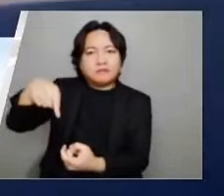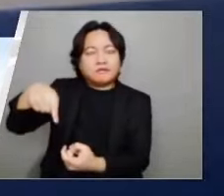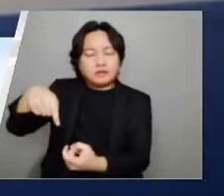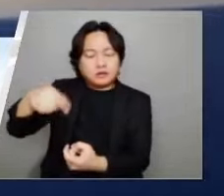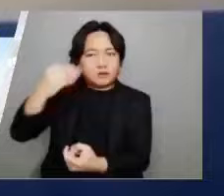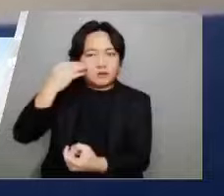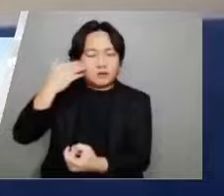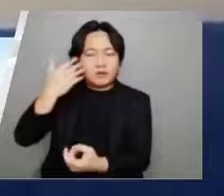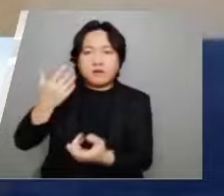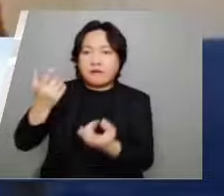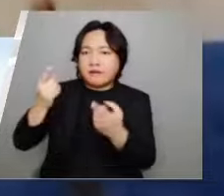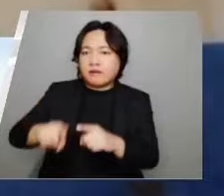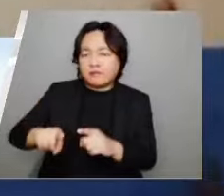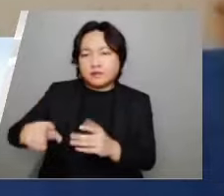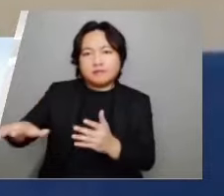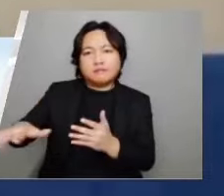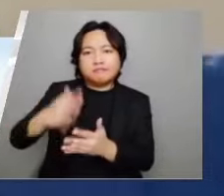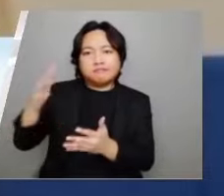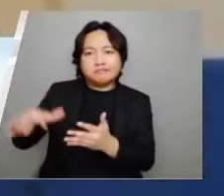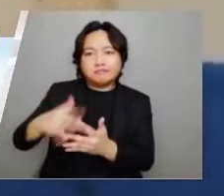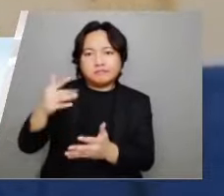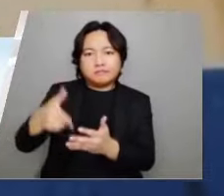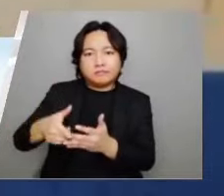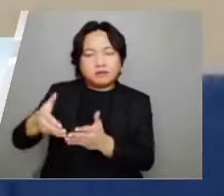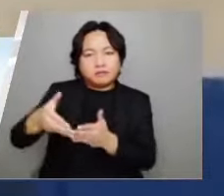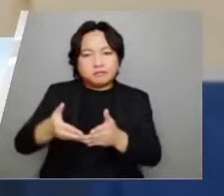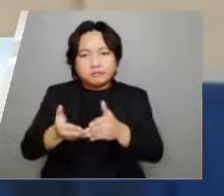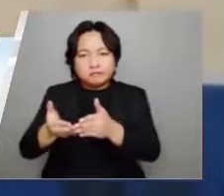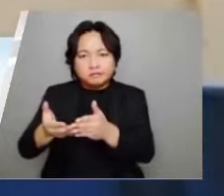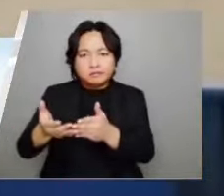tatlong crew. Itinigil muna ang towing operations